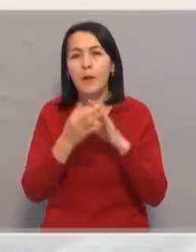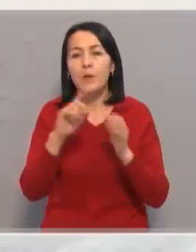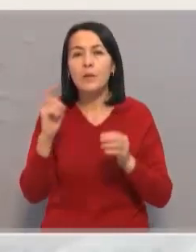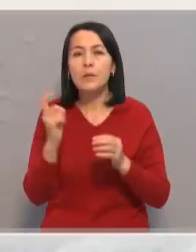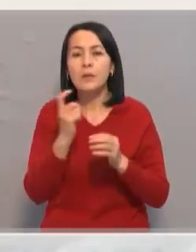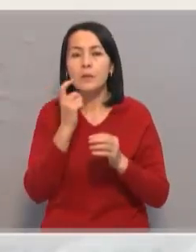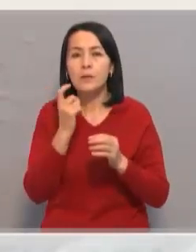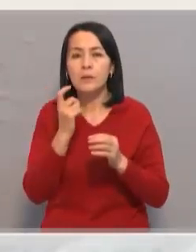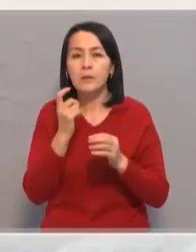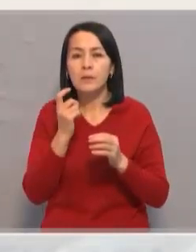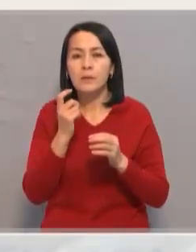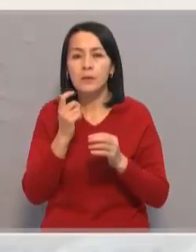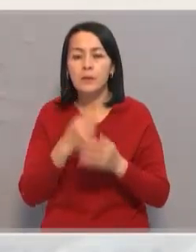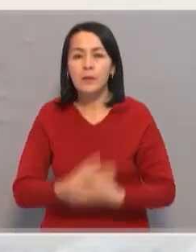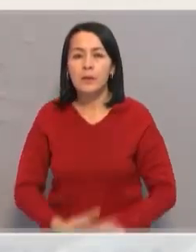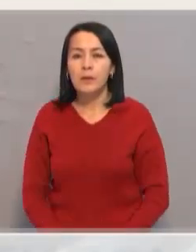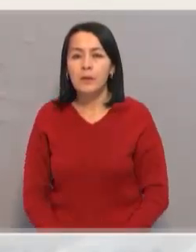шаруашылығы